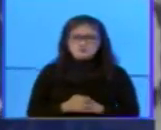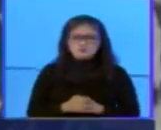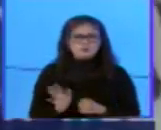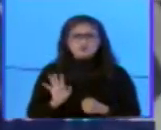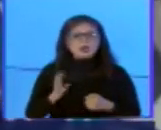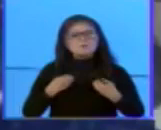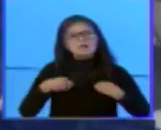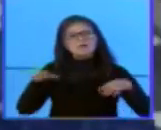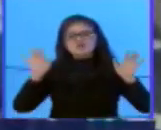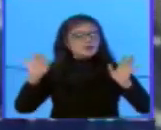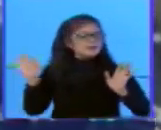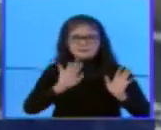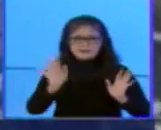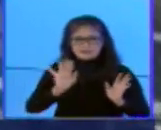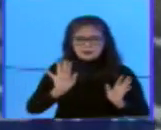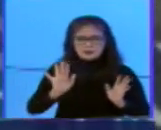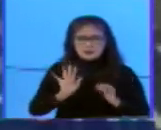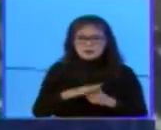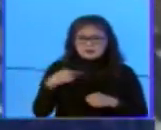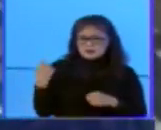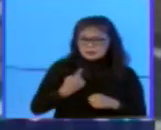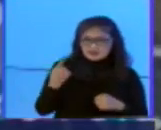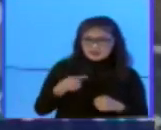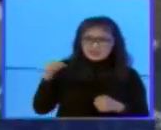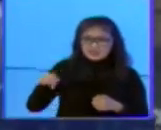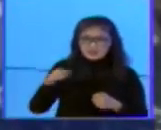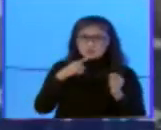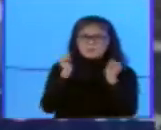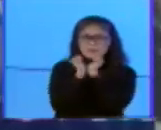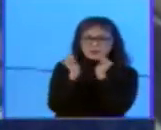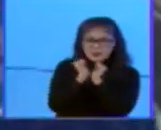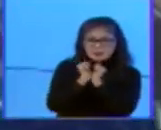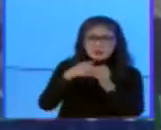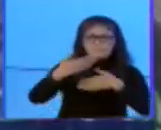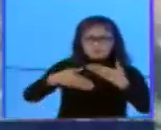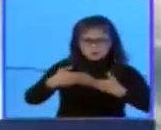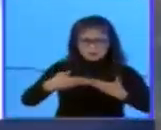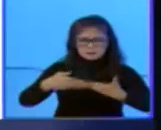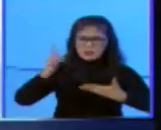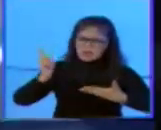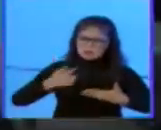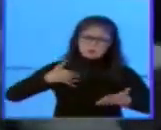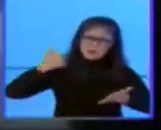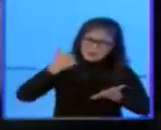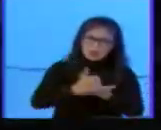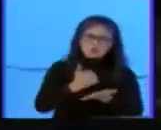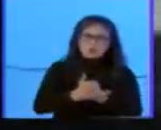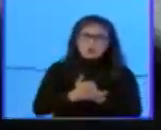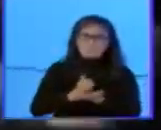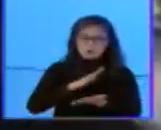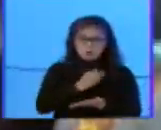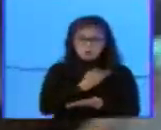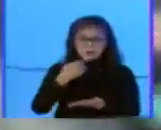kemudian dikenakan tindak pidana, enggak cukup. Harus bertanggung jawab juga. Para korban rencananya